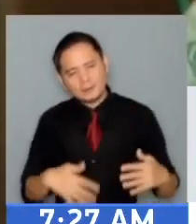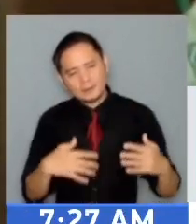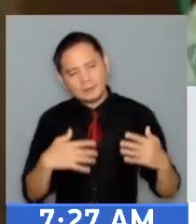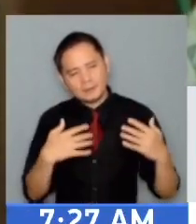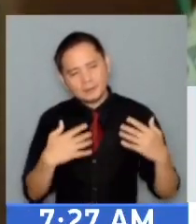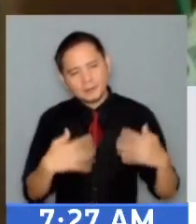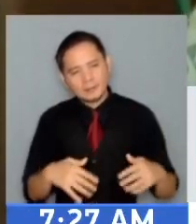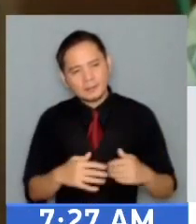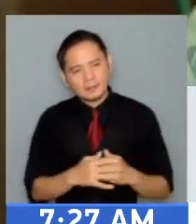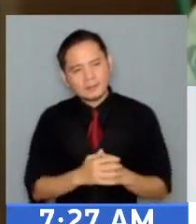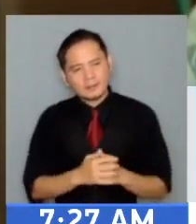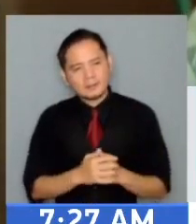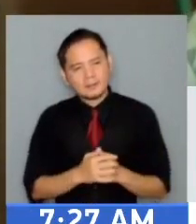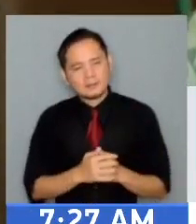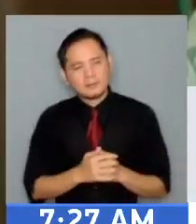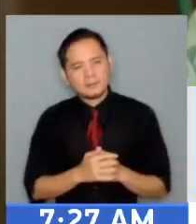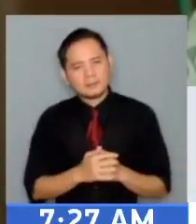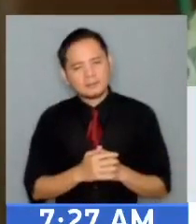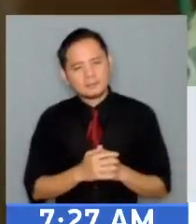Makasama ka.